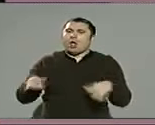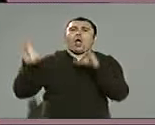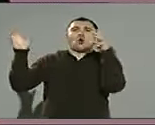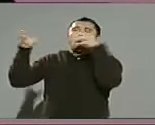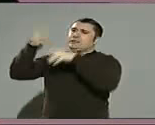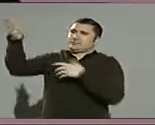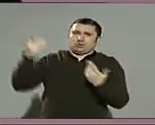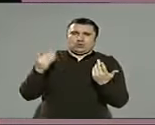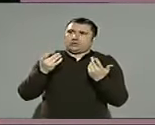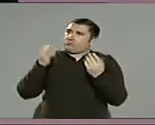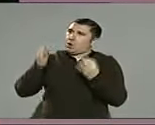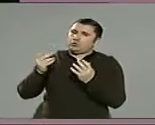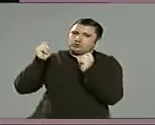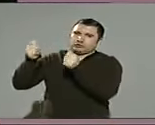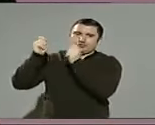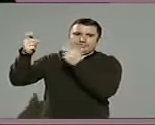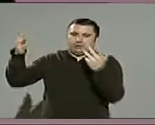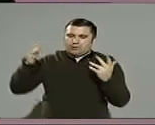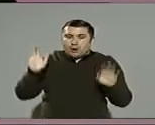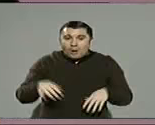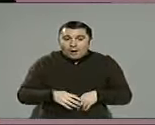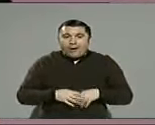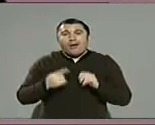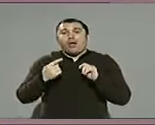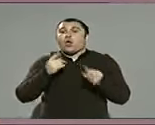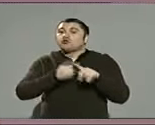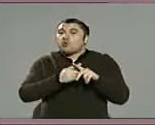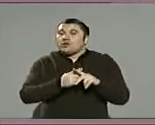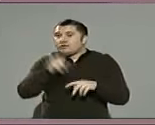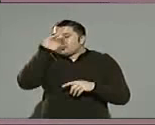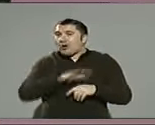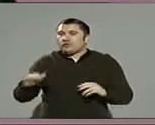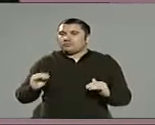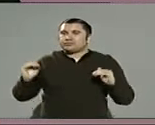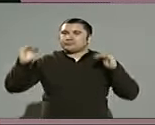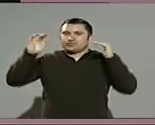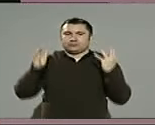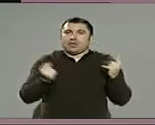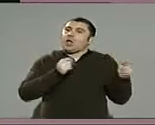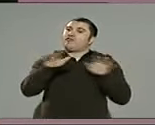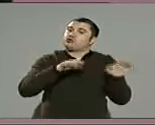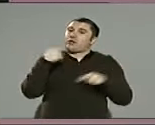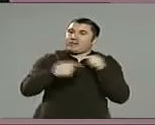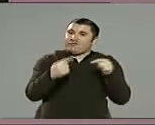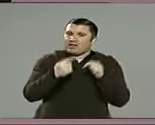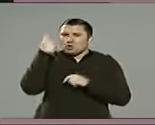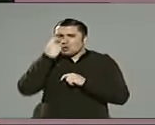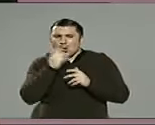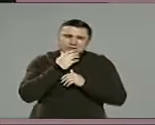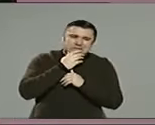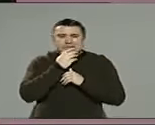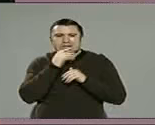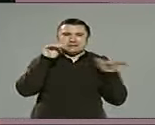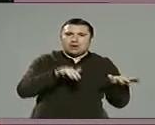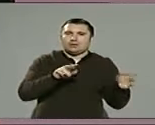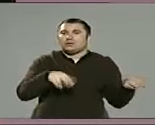stille ist, werden die Schulden in Deutschland erhöht. Da wächst die Sorge um die wirtschaftliche Entwicklung und gleichzeitig auch die Angst um die